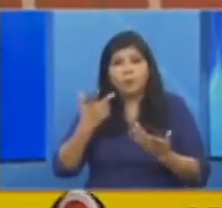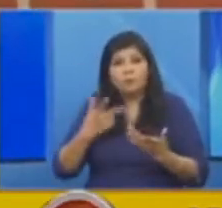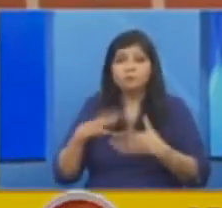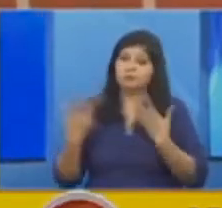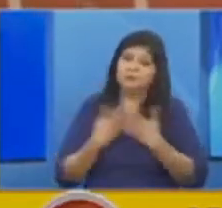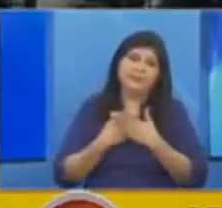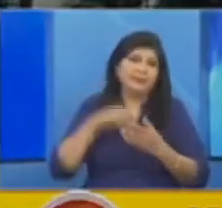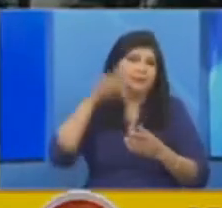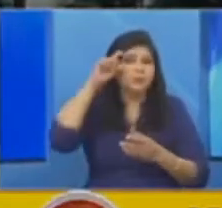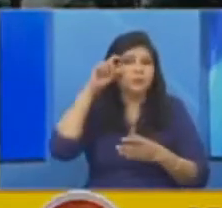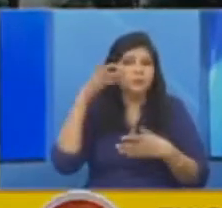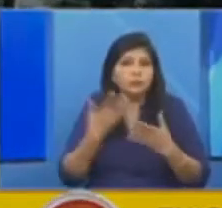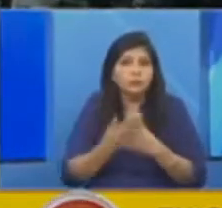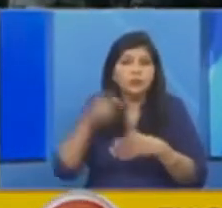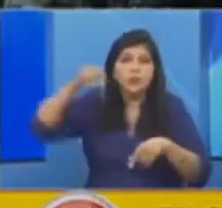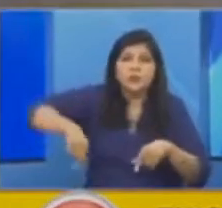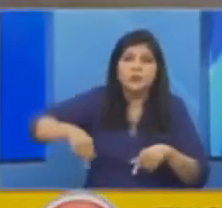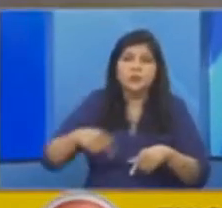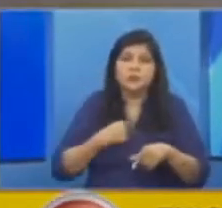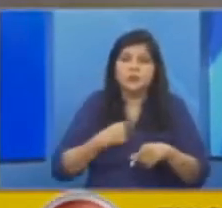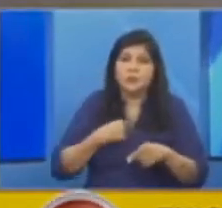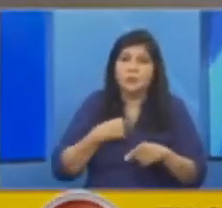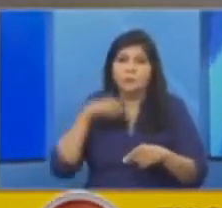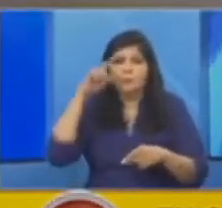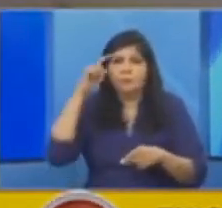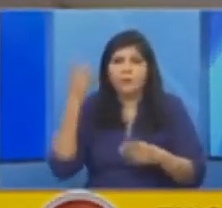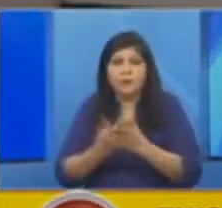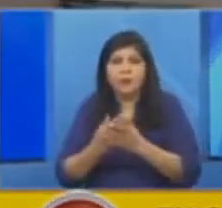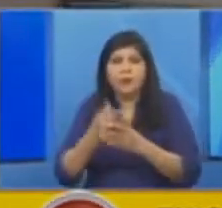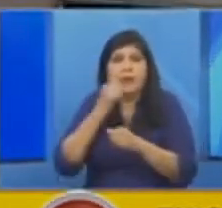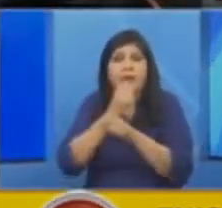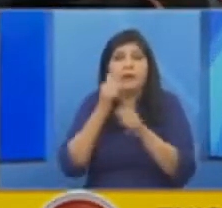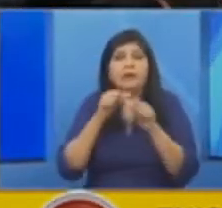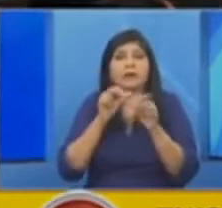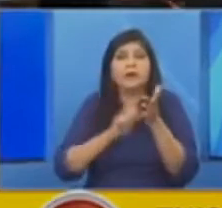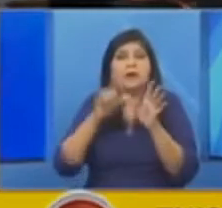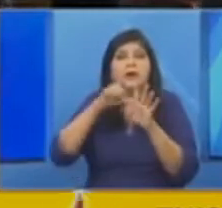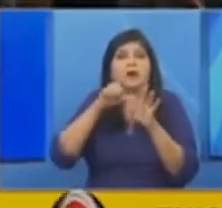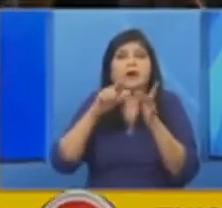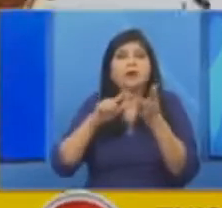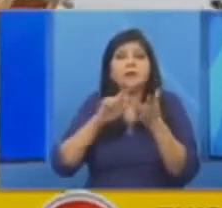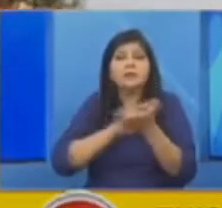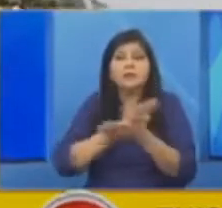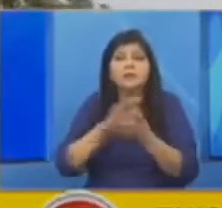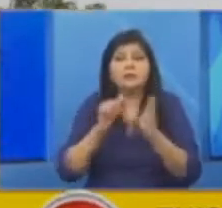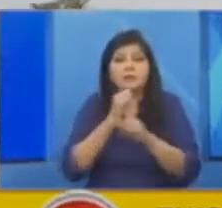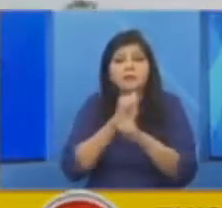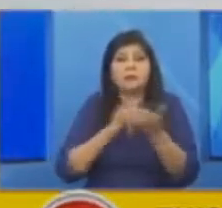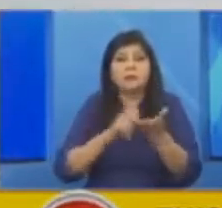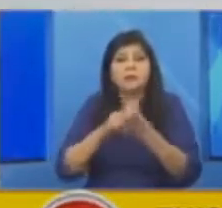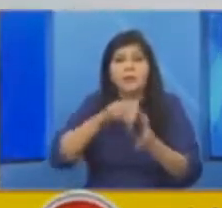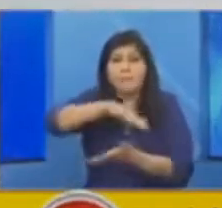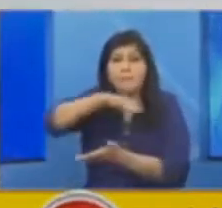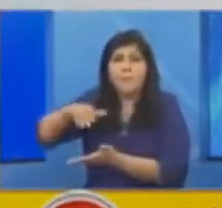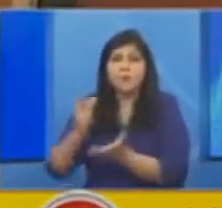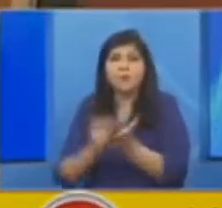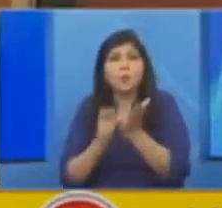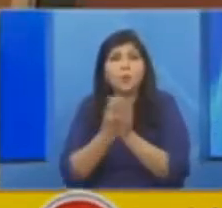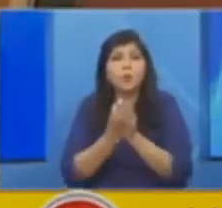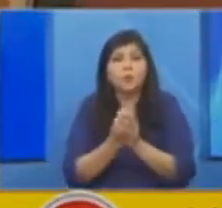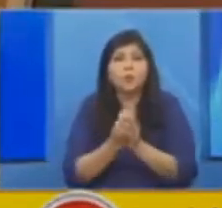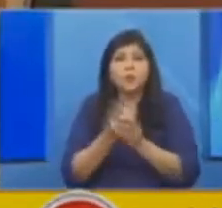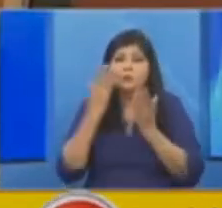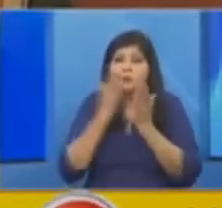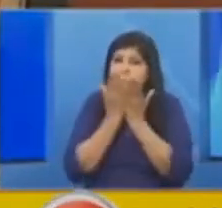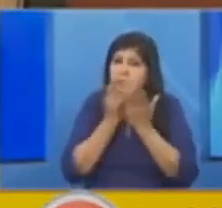बित्ता होगा और इसी से मैंने गांदेनगर की चिल्डेन उनिवर्सिटी जो दुन्या में एक अलग तरह का प्रयोग